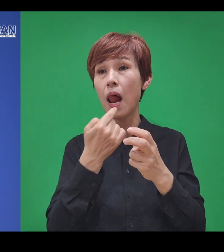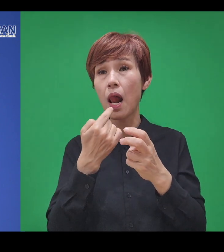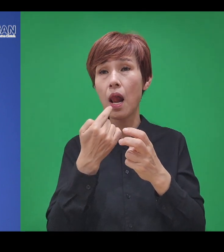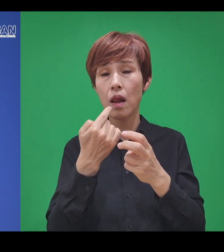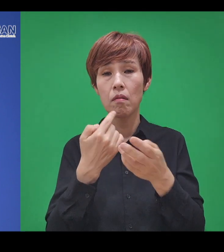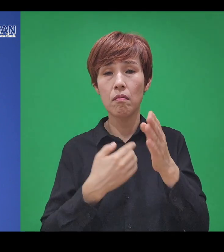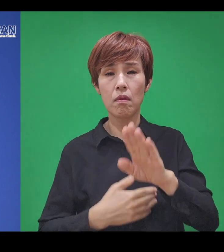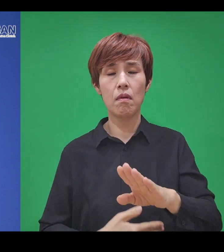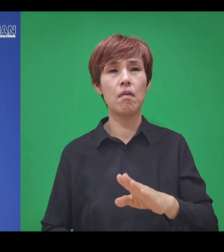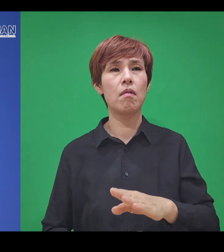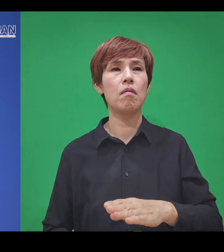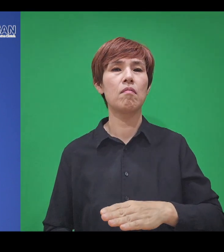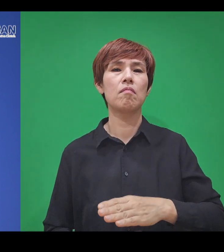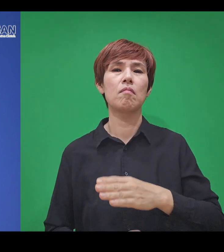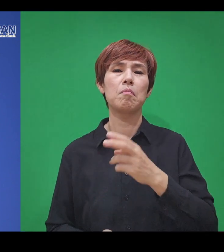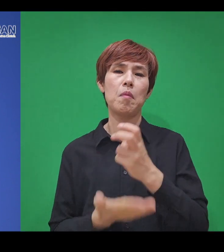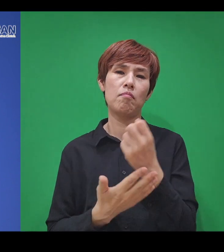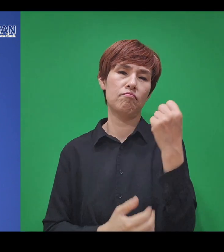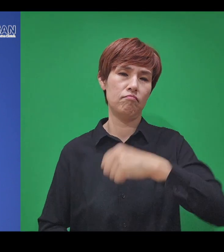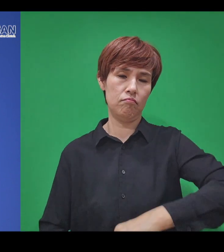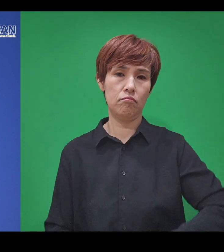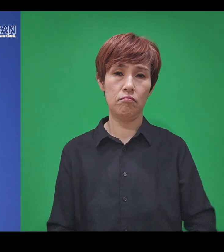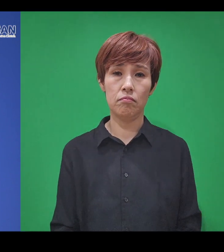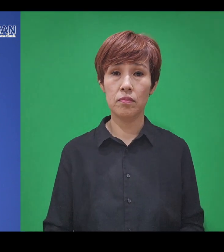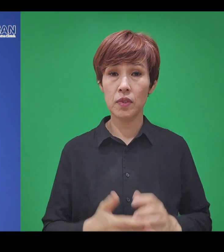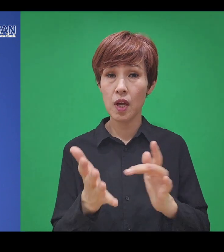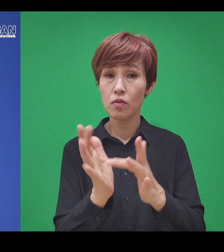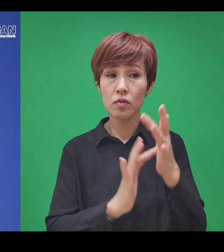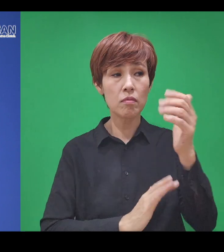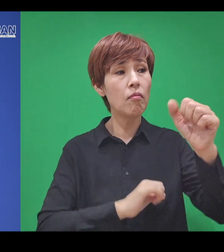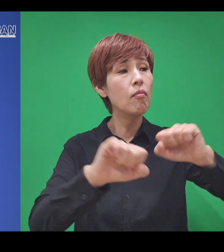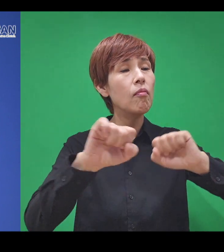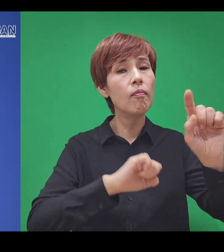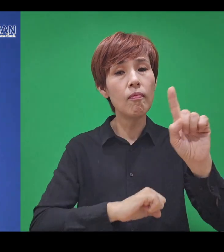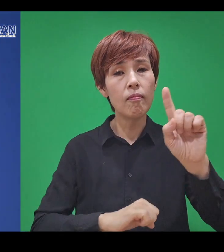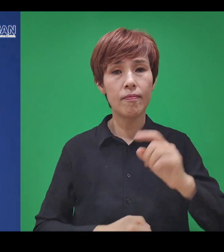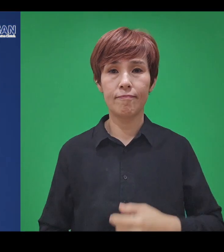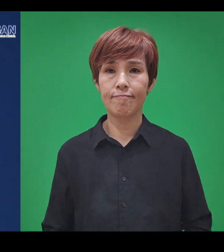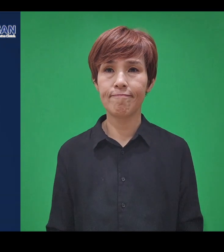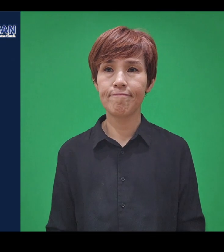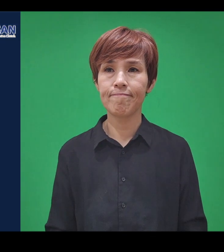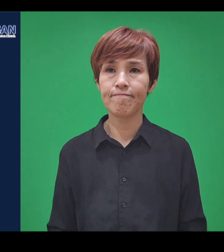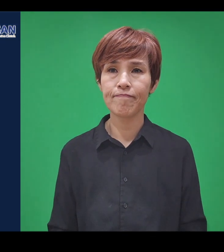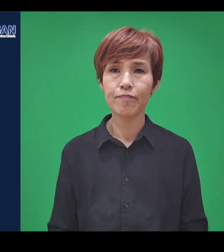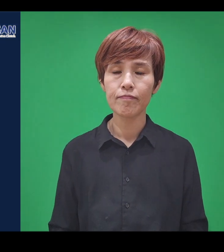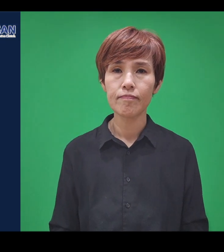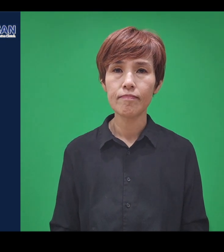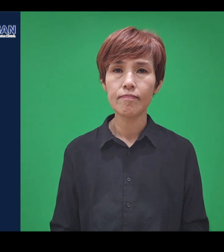과연 동일한 상황에서 어떻게 행동하셨을까요? 말씀 보죠.